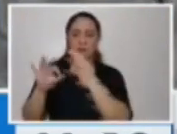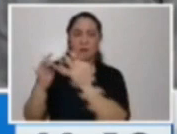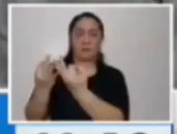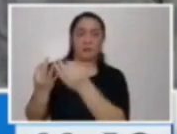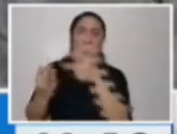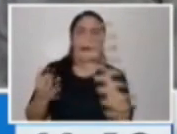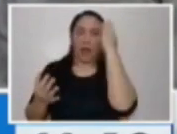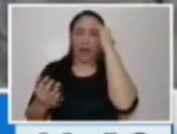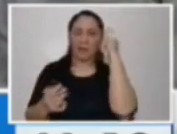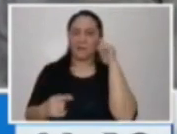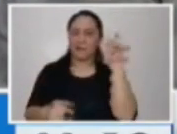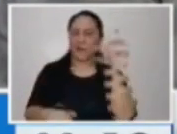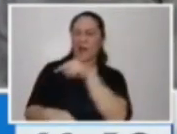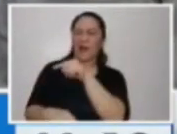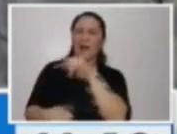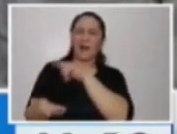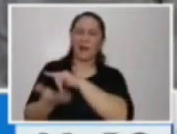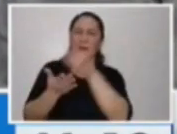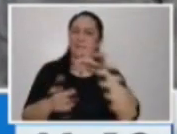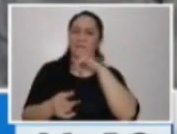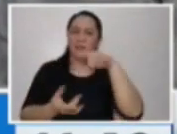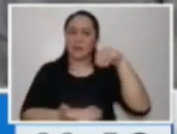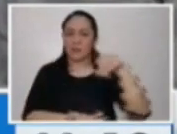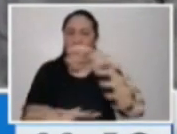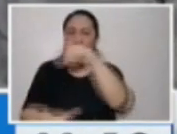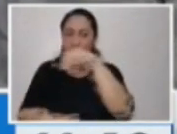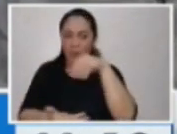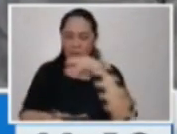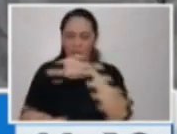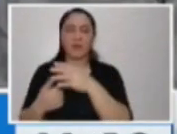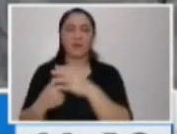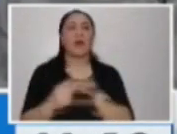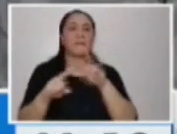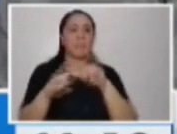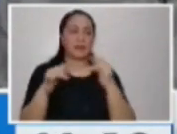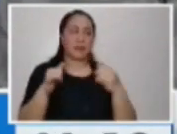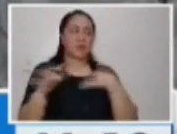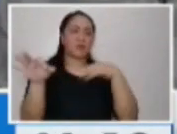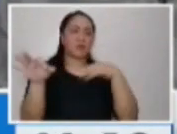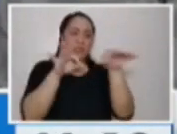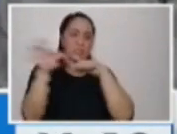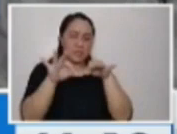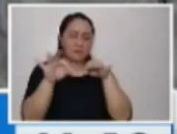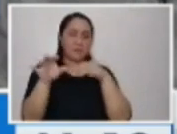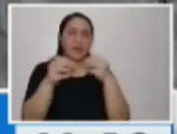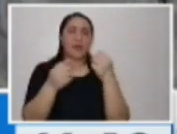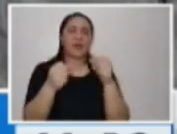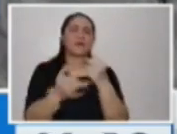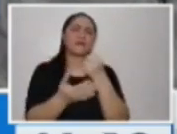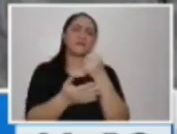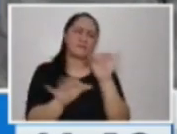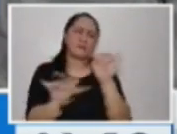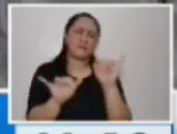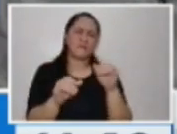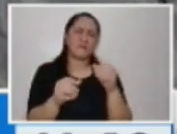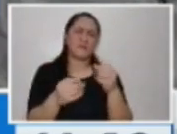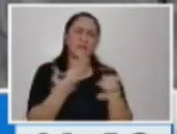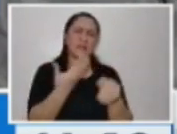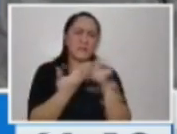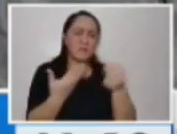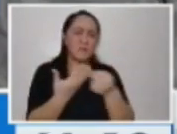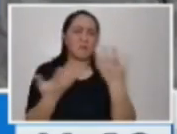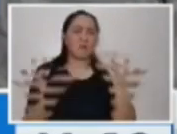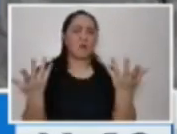COVID-19? At ang tanong naman po kay Samuel Medenilla ng Business Mirror, magkano po ang current funds at liabilities ng